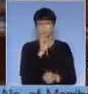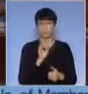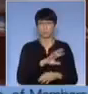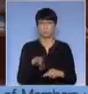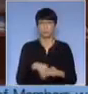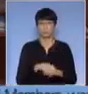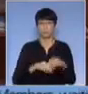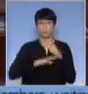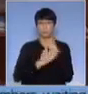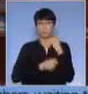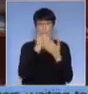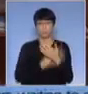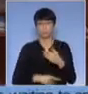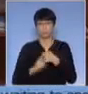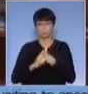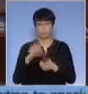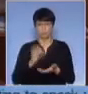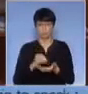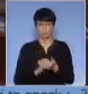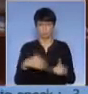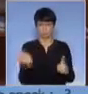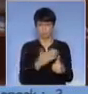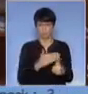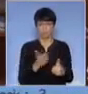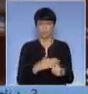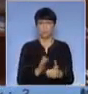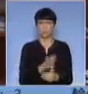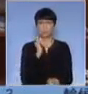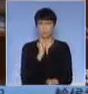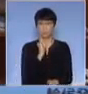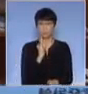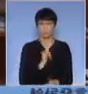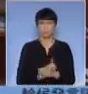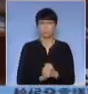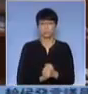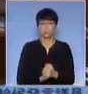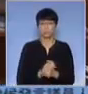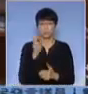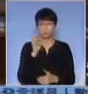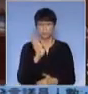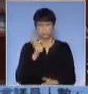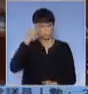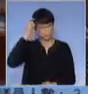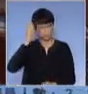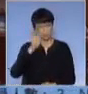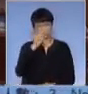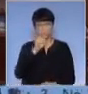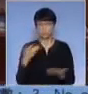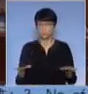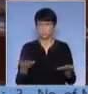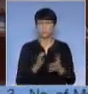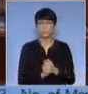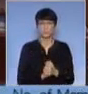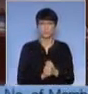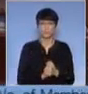事罪行條例》第9條所定煽動罪、意圖罪行，如沒有研究，原因為何？